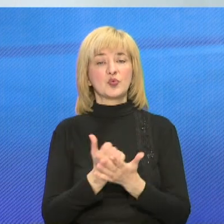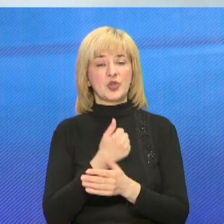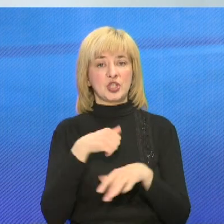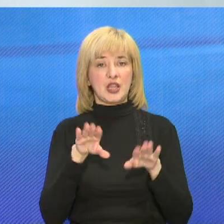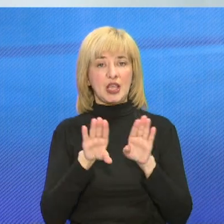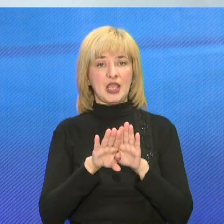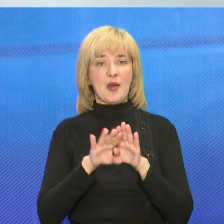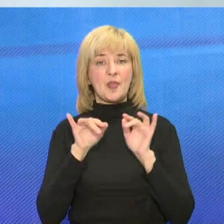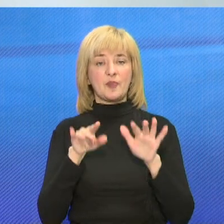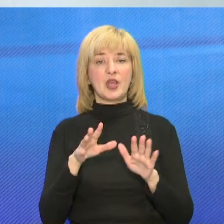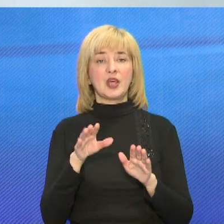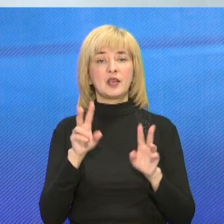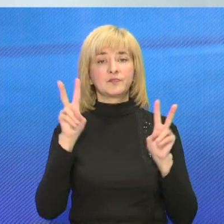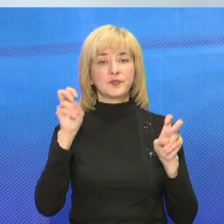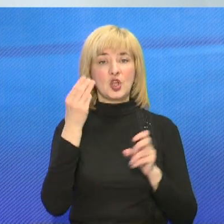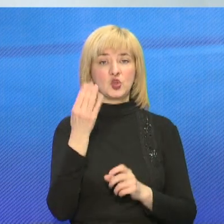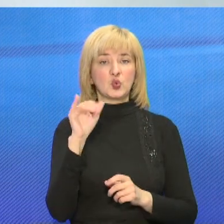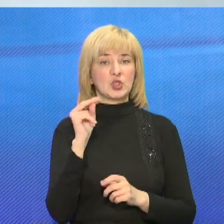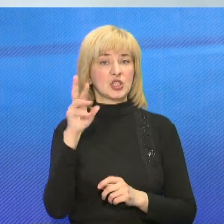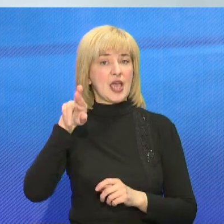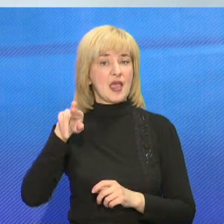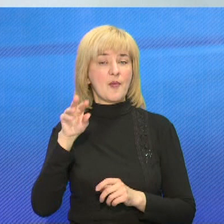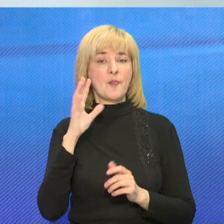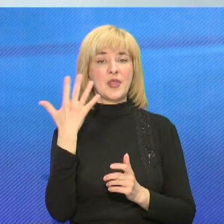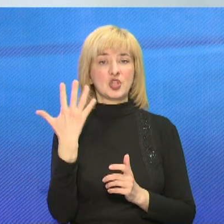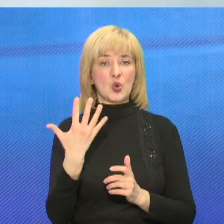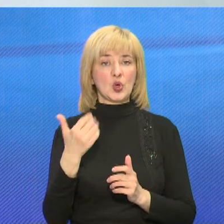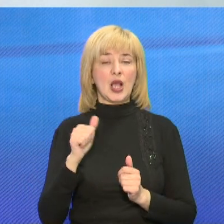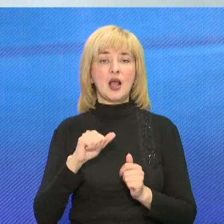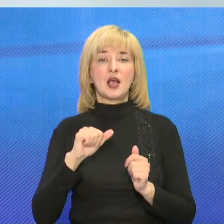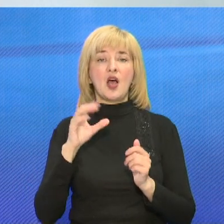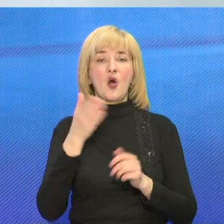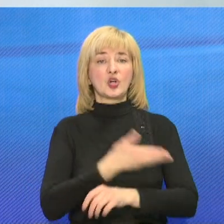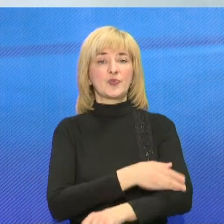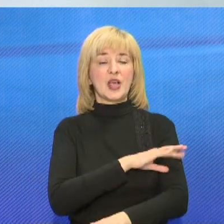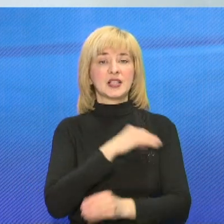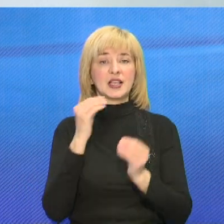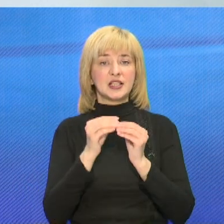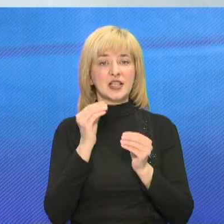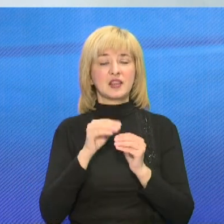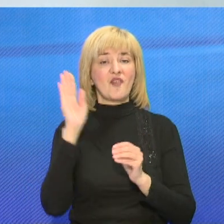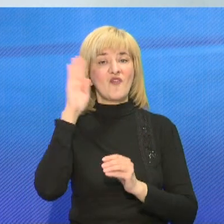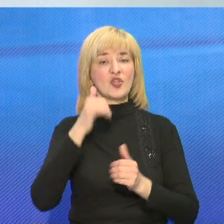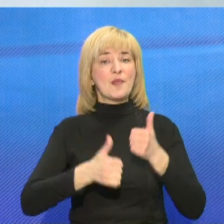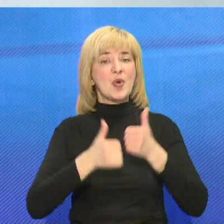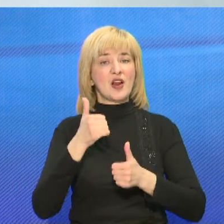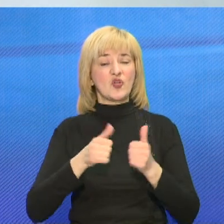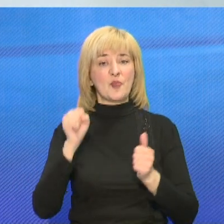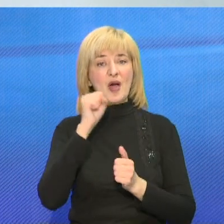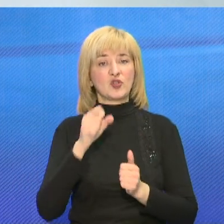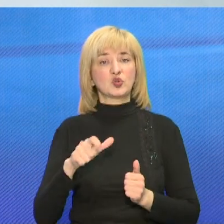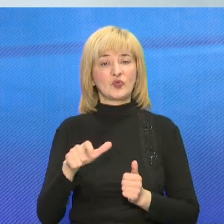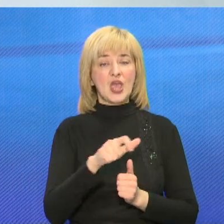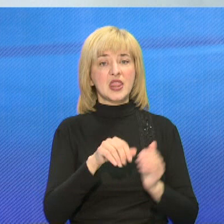как Щучинская пятерка, Ашмянская десятка. Это водные марафоны по Августовскому каналу. На высоком